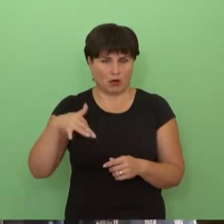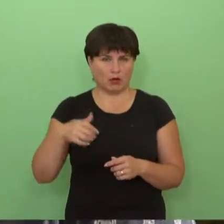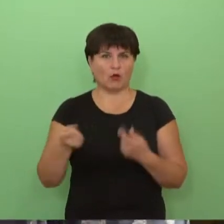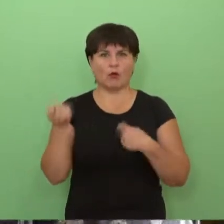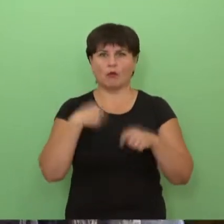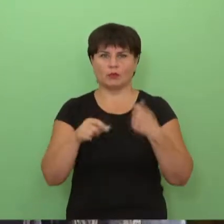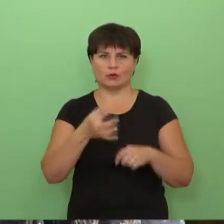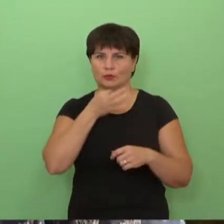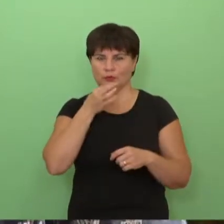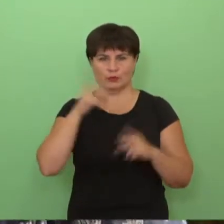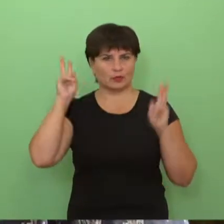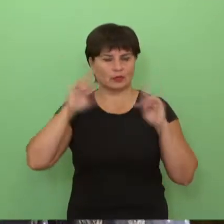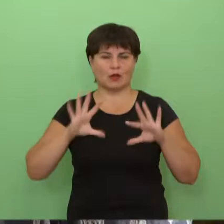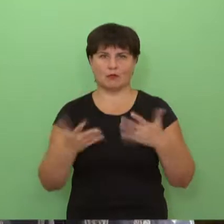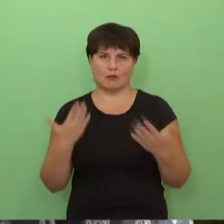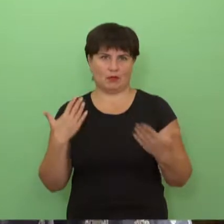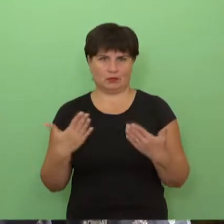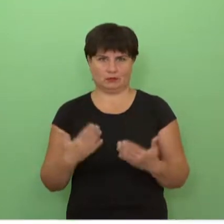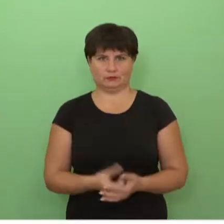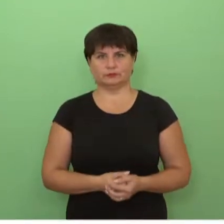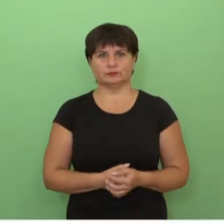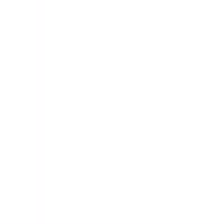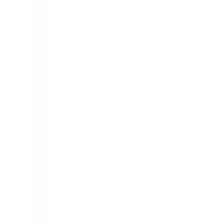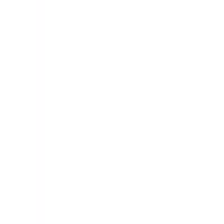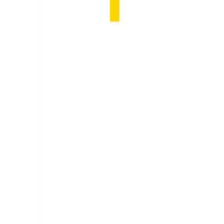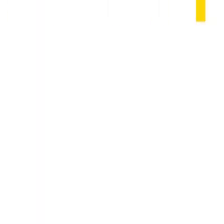o priekyba dar kokias nežinom, kaip atrodys.